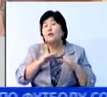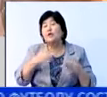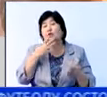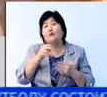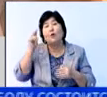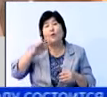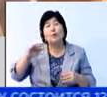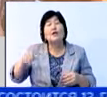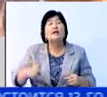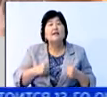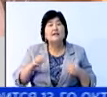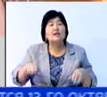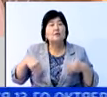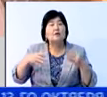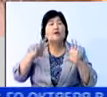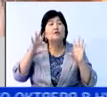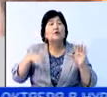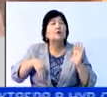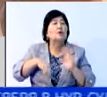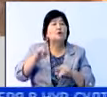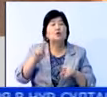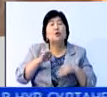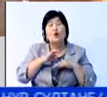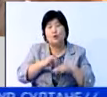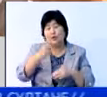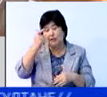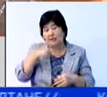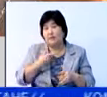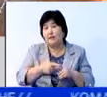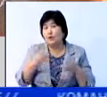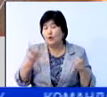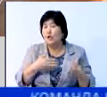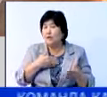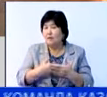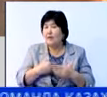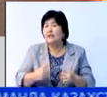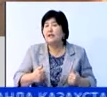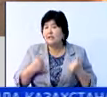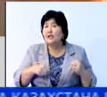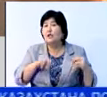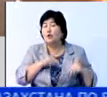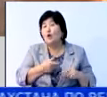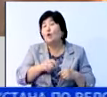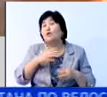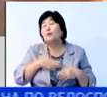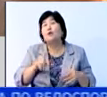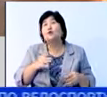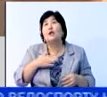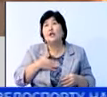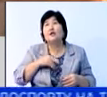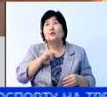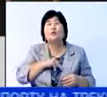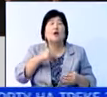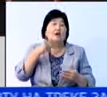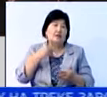своих учеников и стараться передать им все самое лучшее, что носит в себе. Для этого нужно вложить немало сил и труда. Очень приятно, что наш труд так